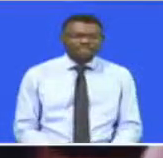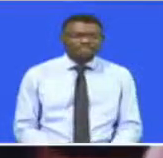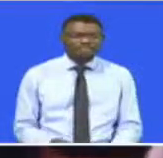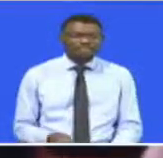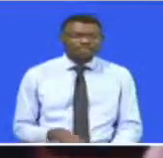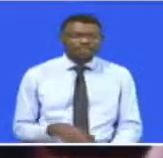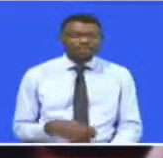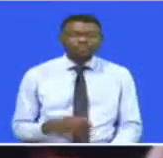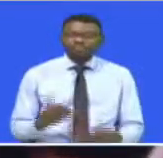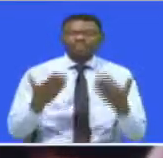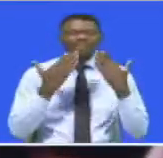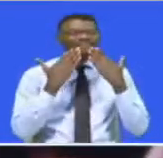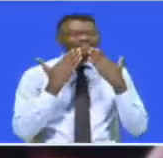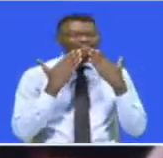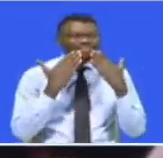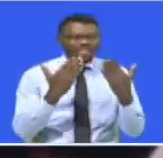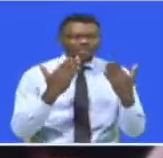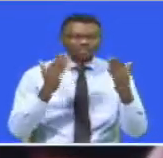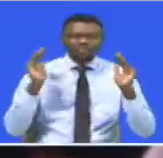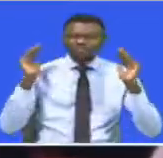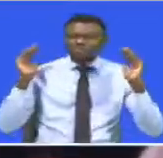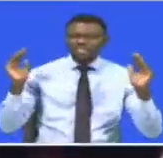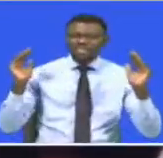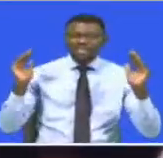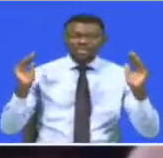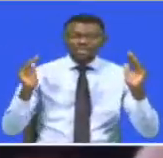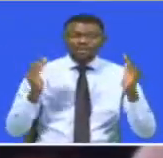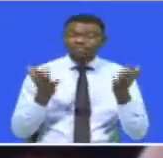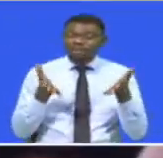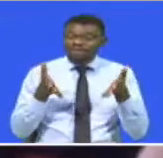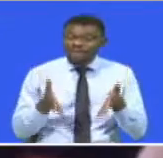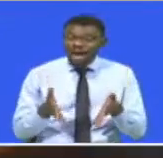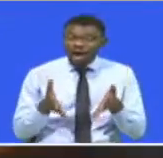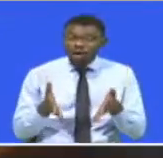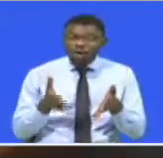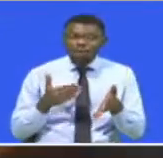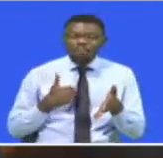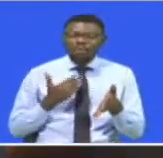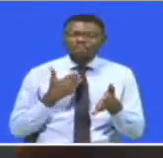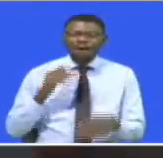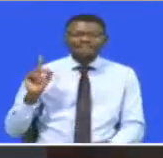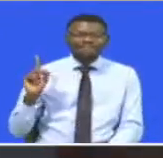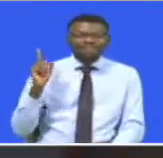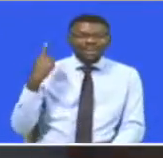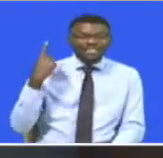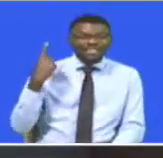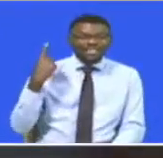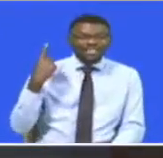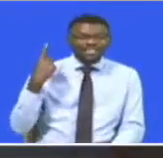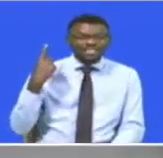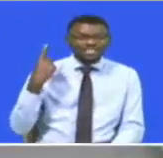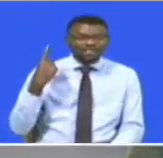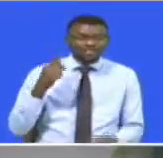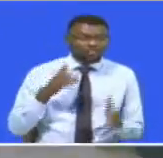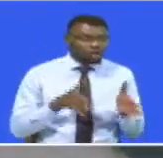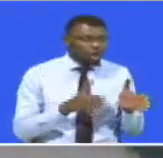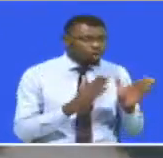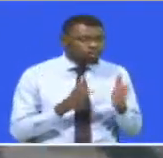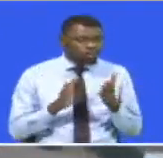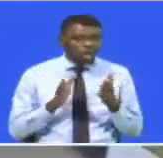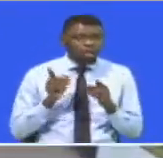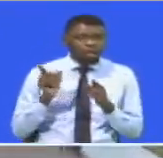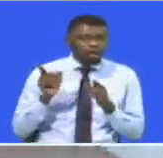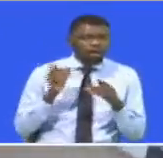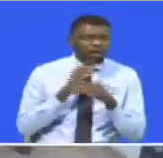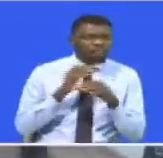Kisha asanteni sana. Kwa hivyo mimi nataka kwanza nichukue nafasi hii. Rais